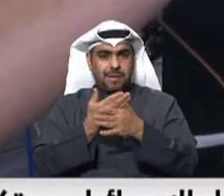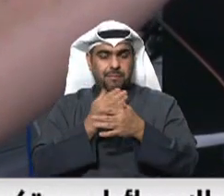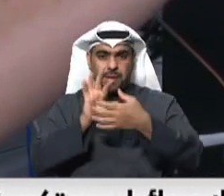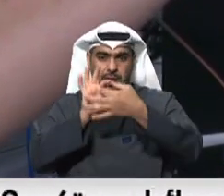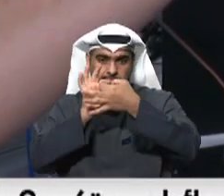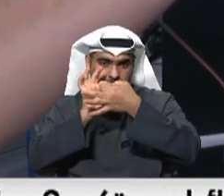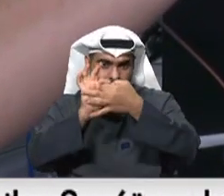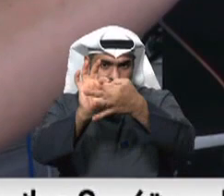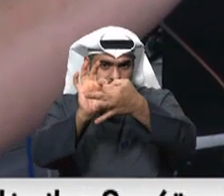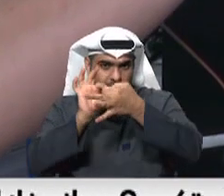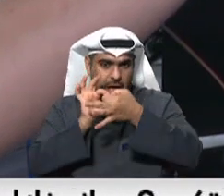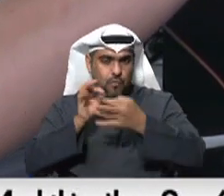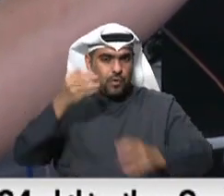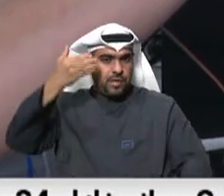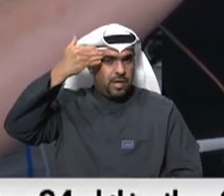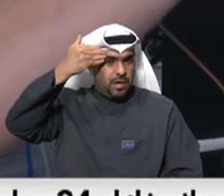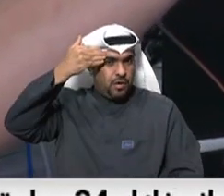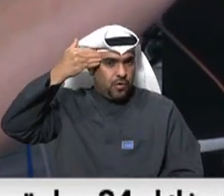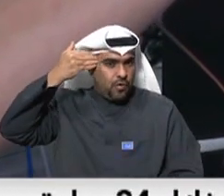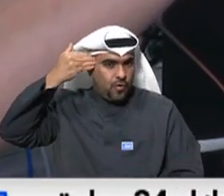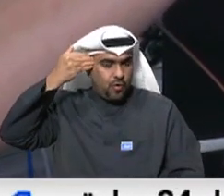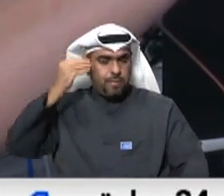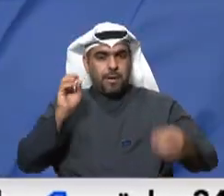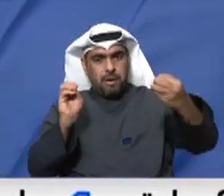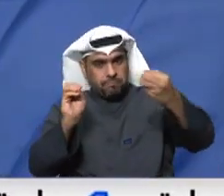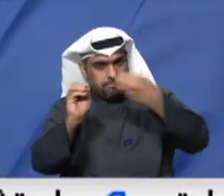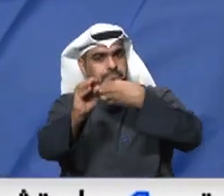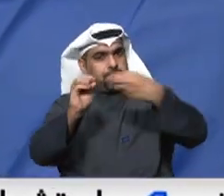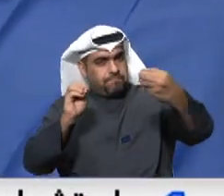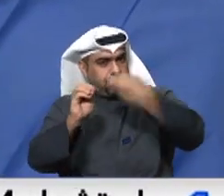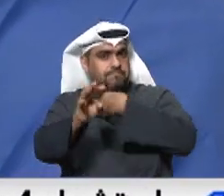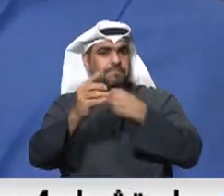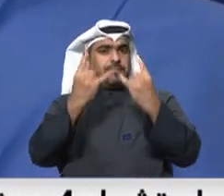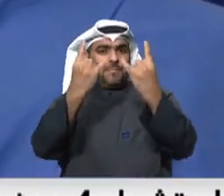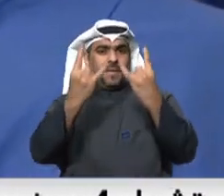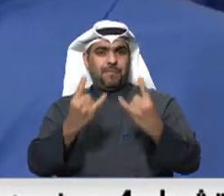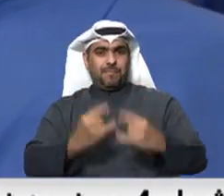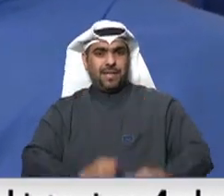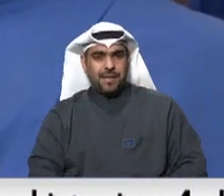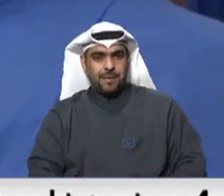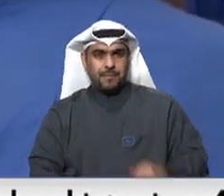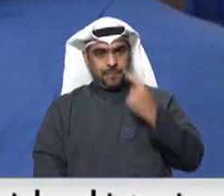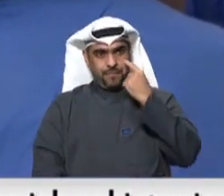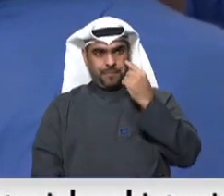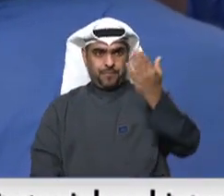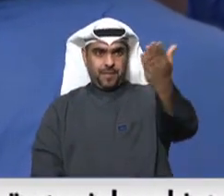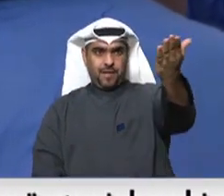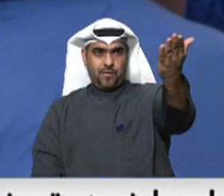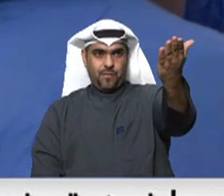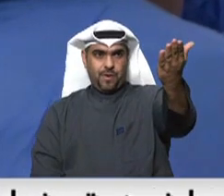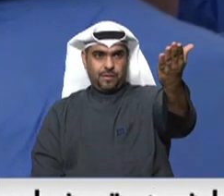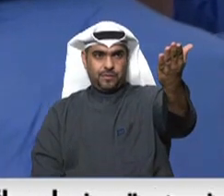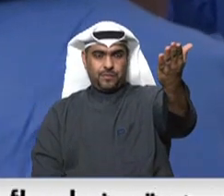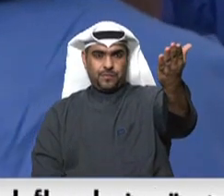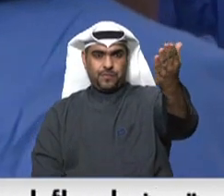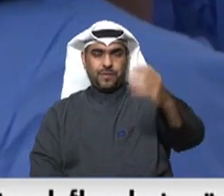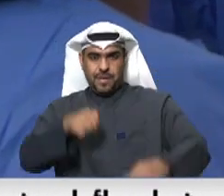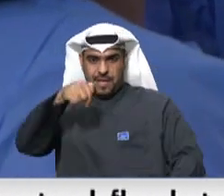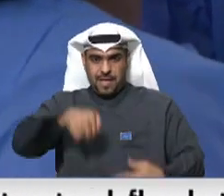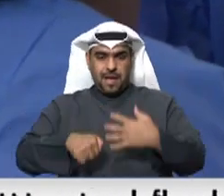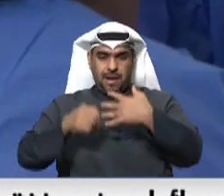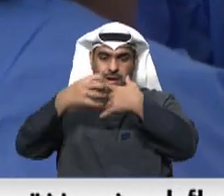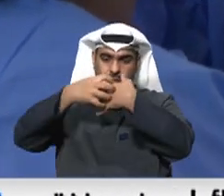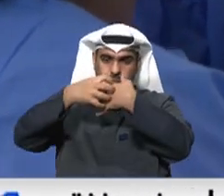اي ال بين الجراحين بحرفيه فائقه وبتركيز متناه قام